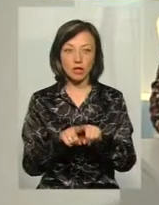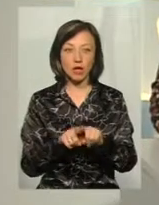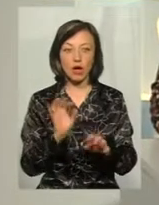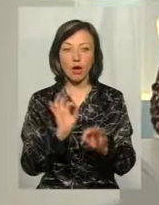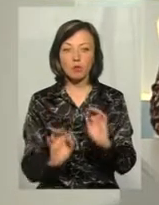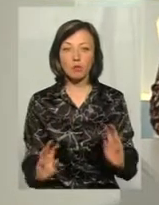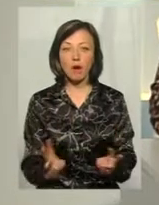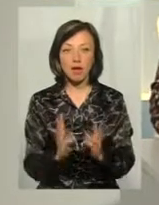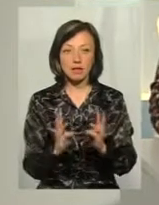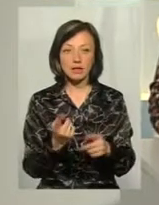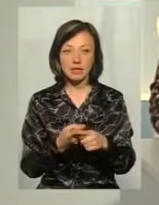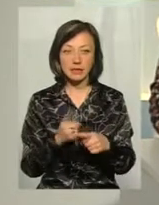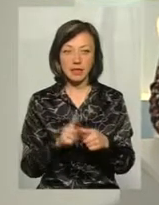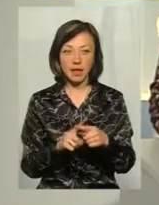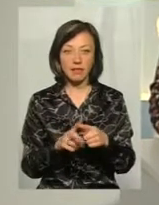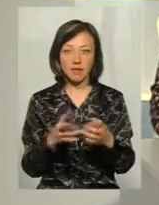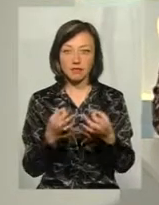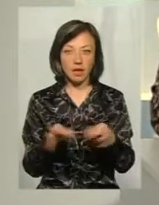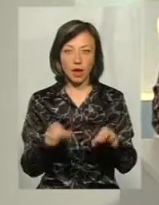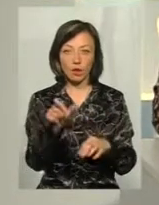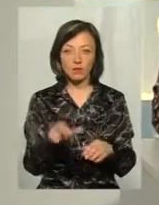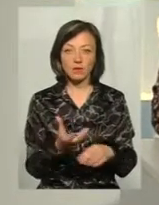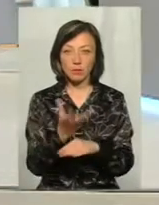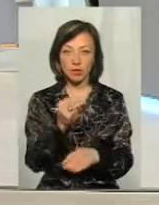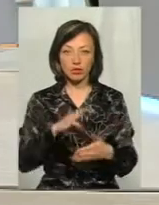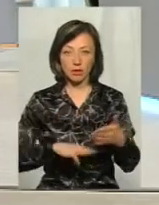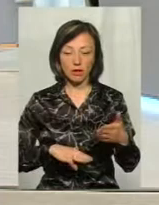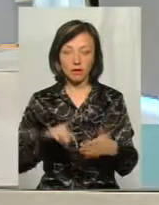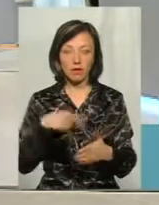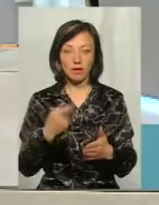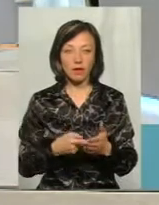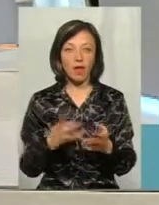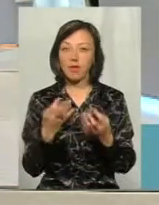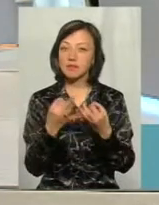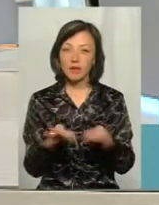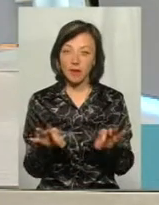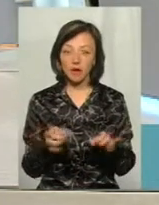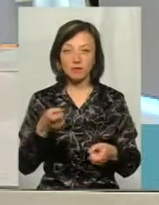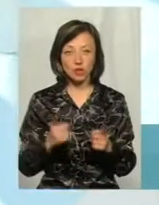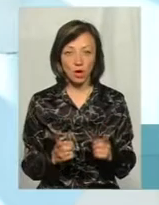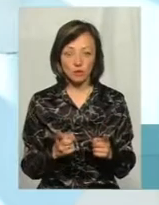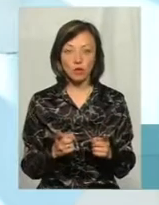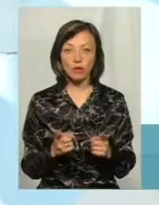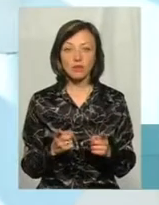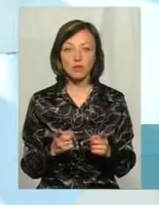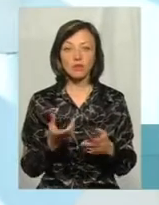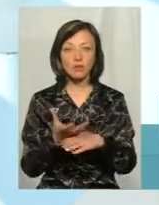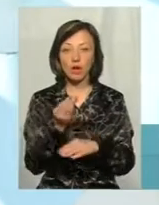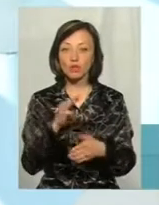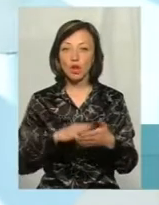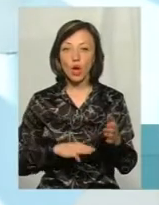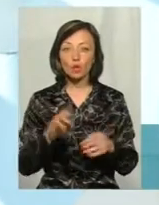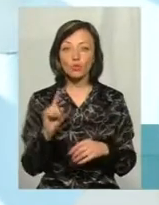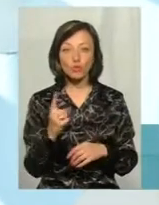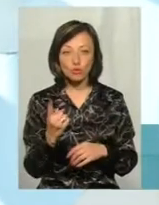розпалити багаття, це ж не звільняє людину від сплати штрафу? Не звільняє, звичайно, значить, цьому, да, від сплати штрафу, тому